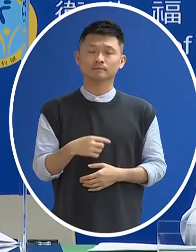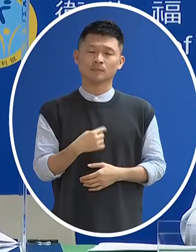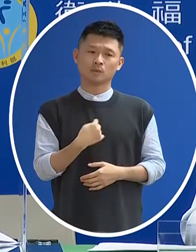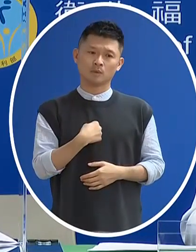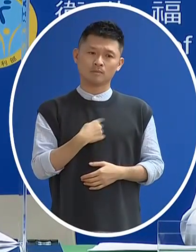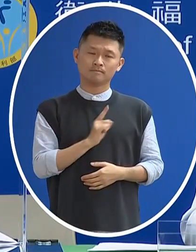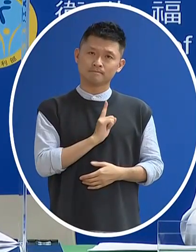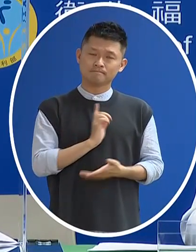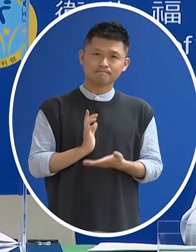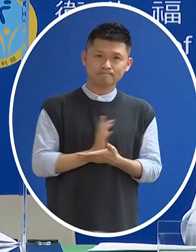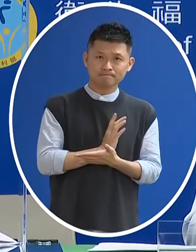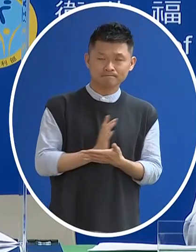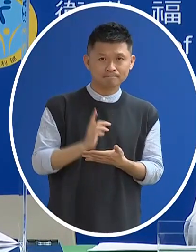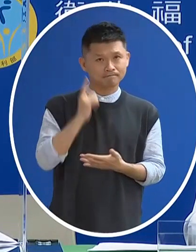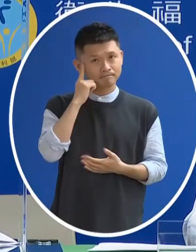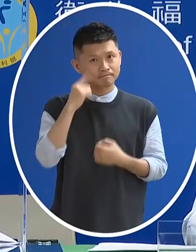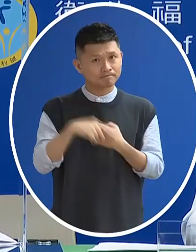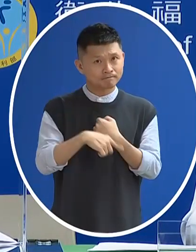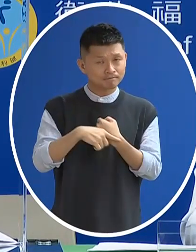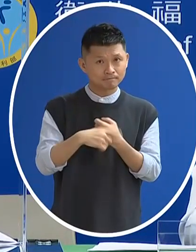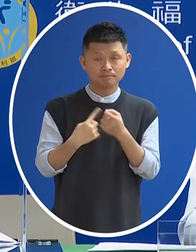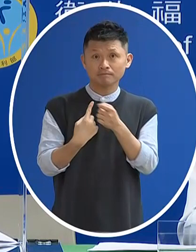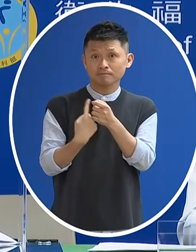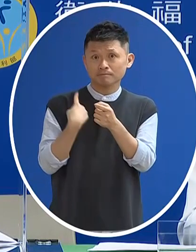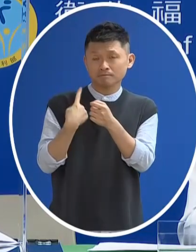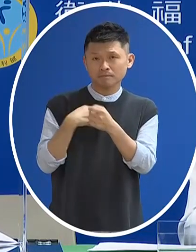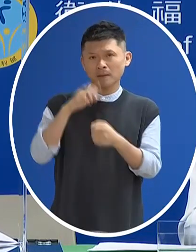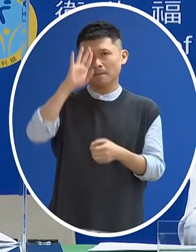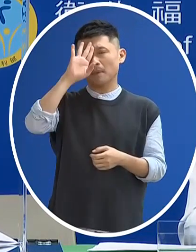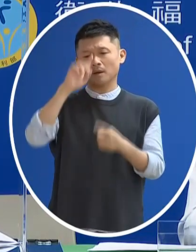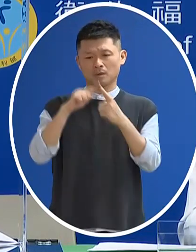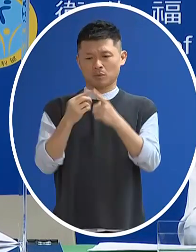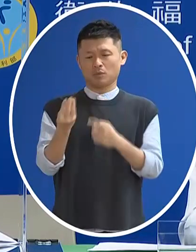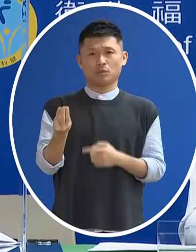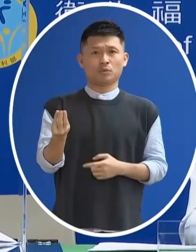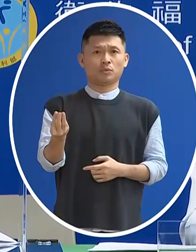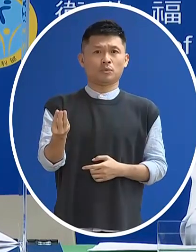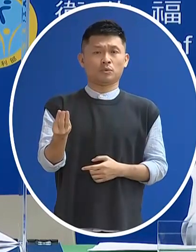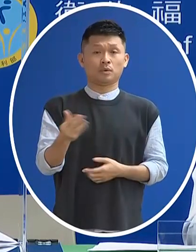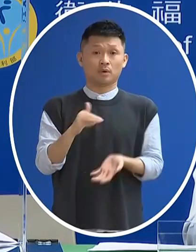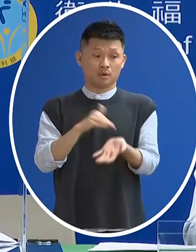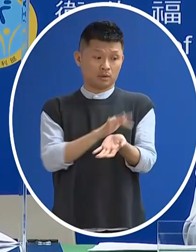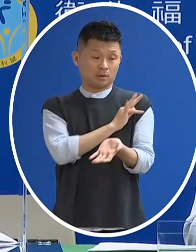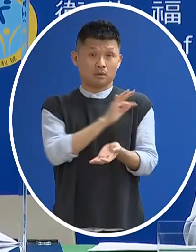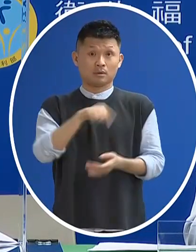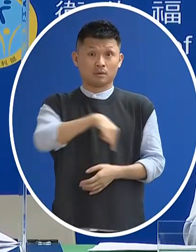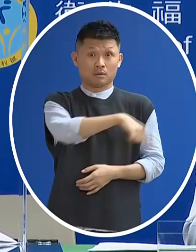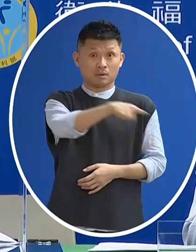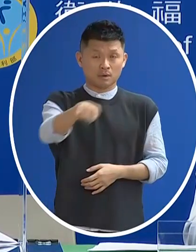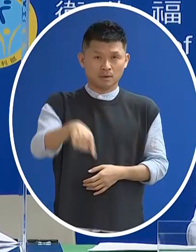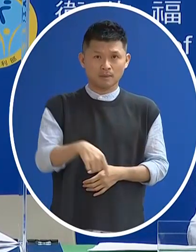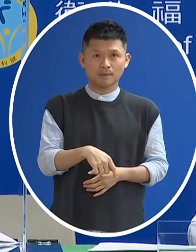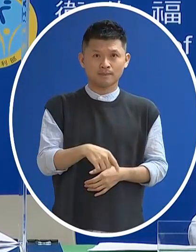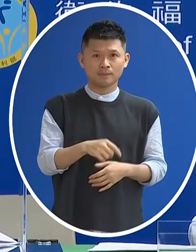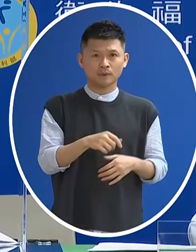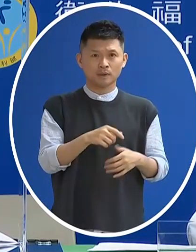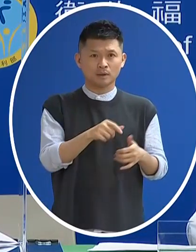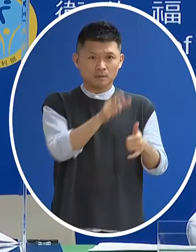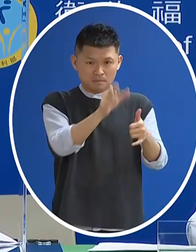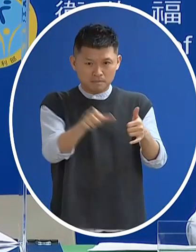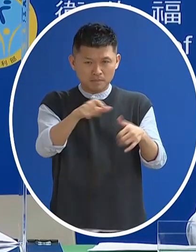里也在想，在去年病人数较少的时候，我们的医护团队一个一个努力的救